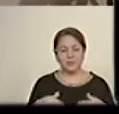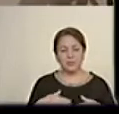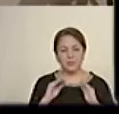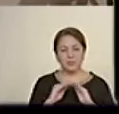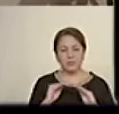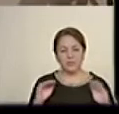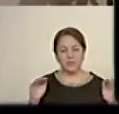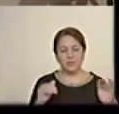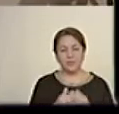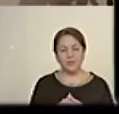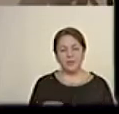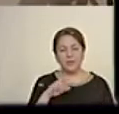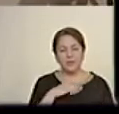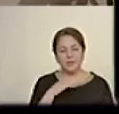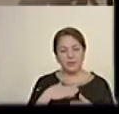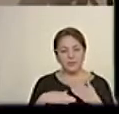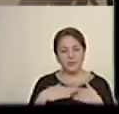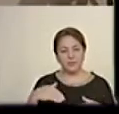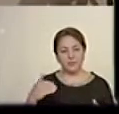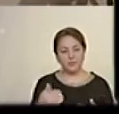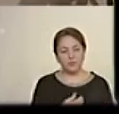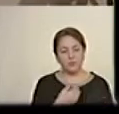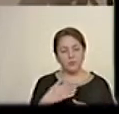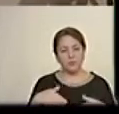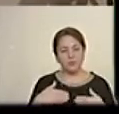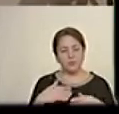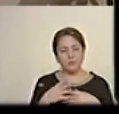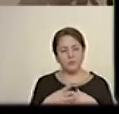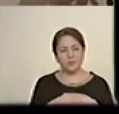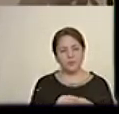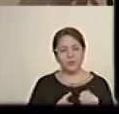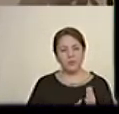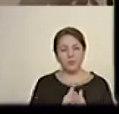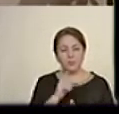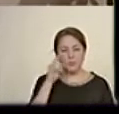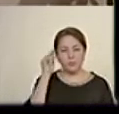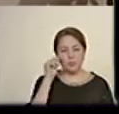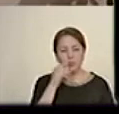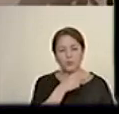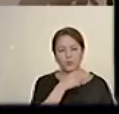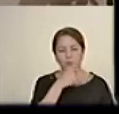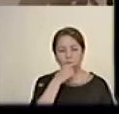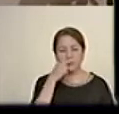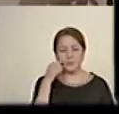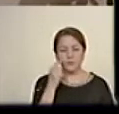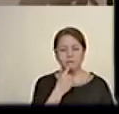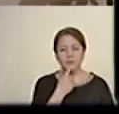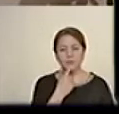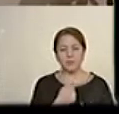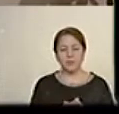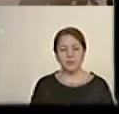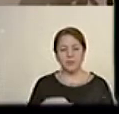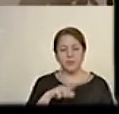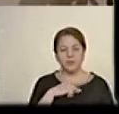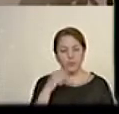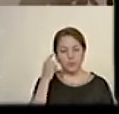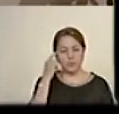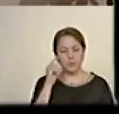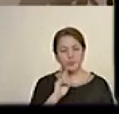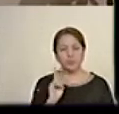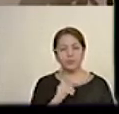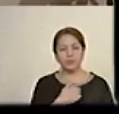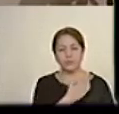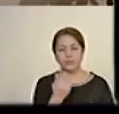Здравствуйте, ребята. Я рада вновь приветствовать вас. Начинаем урок русского языка. Я надеюсь, что